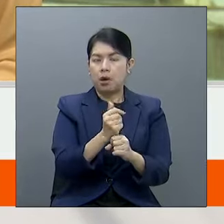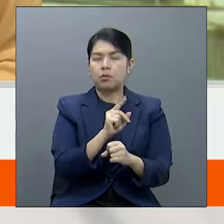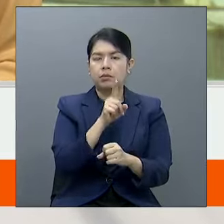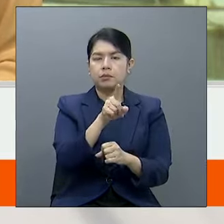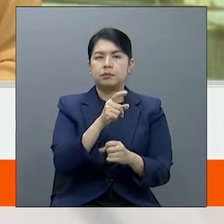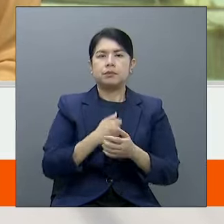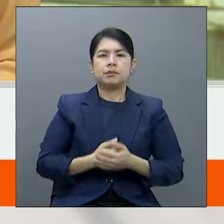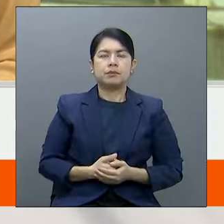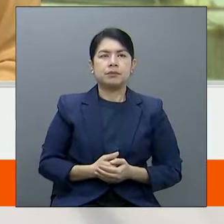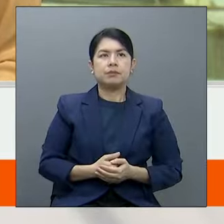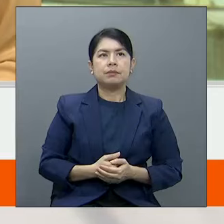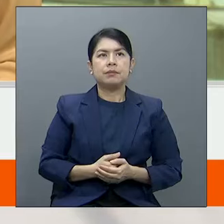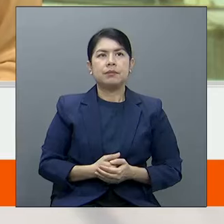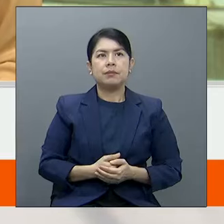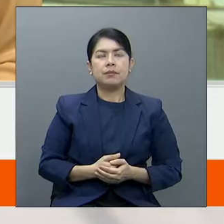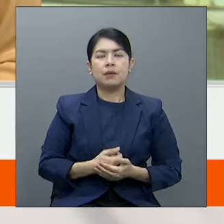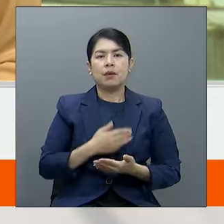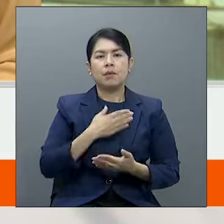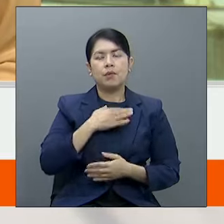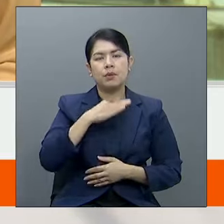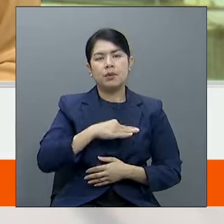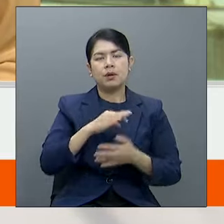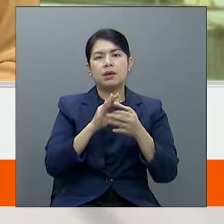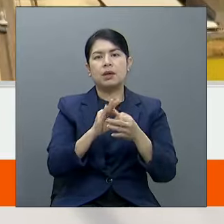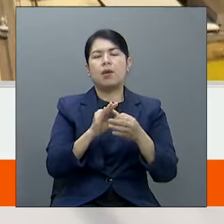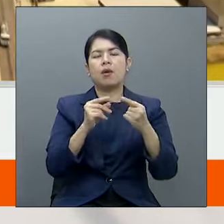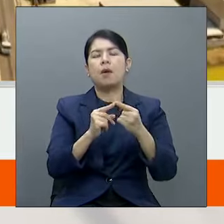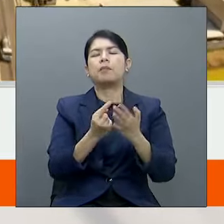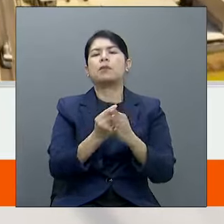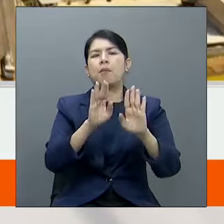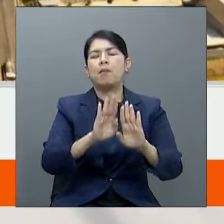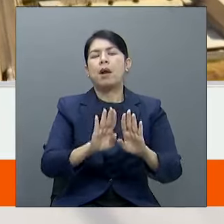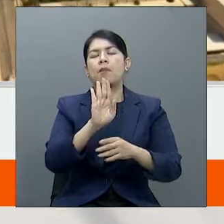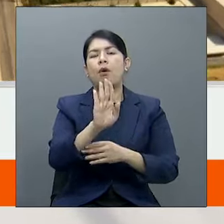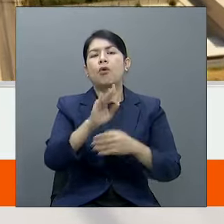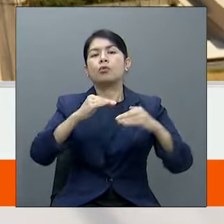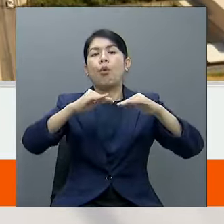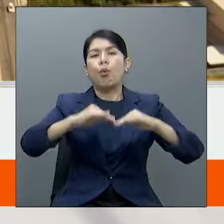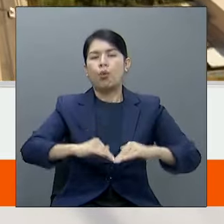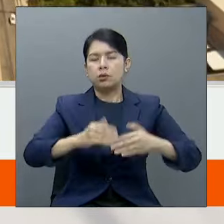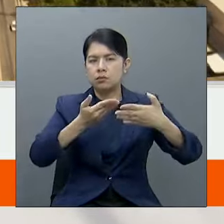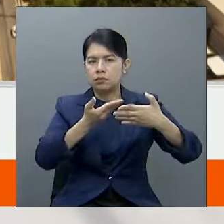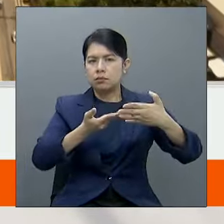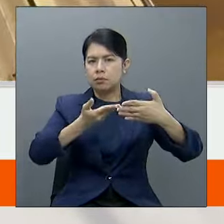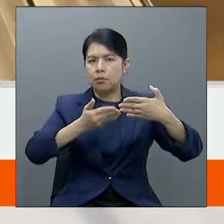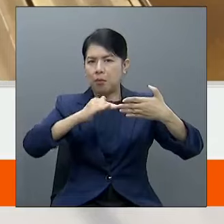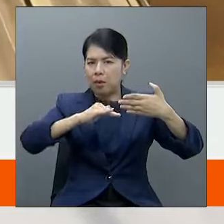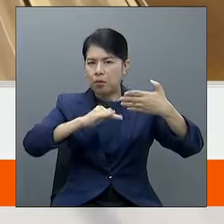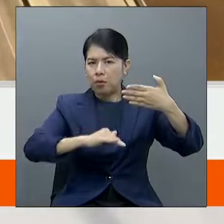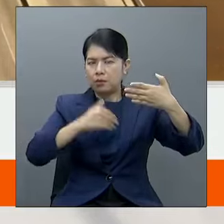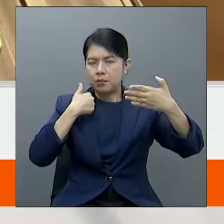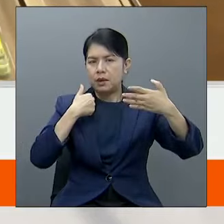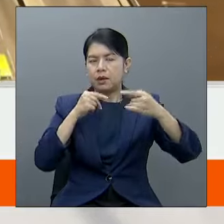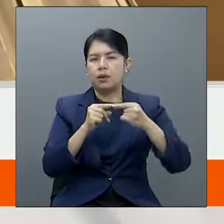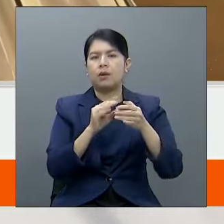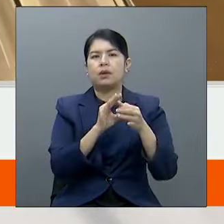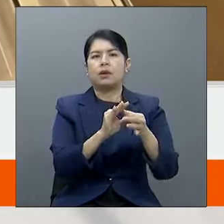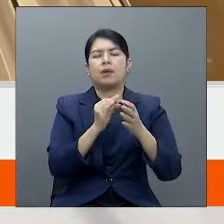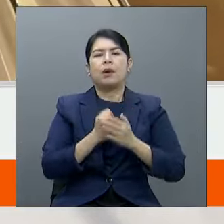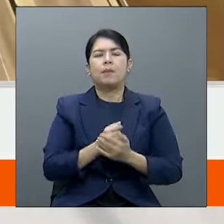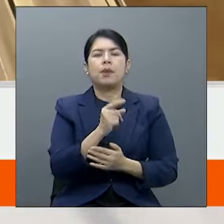คะ ผมคิดว่าการตัดเกรดมี2แบบนะครับผมว่าเอาอันดับแรกก่อนการตัดเกรดในเรื่องของเซฟตี้